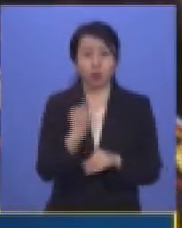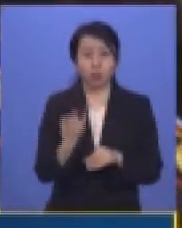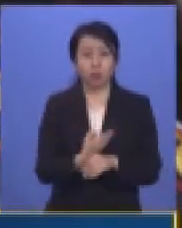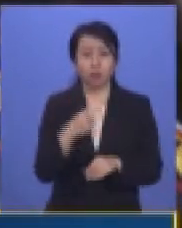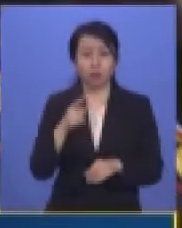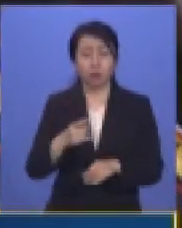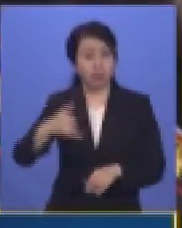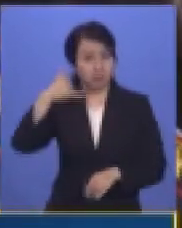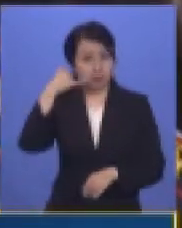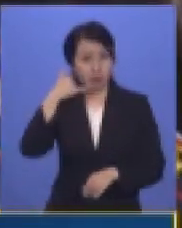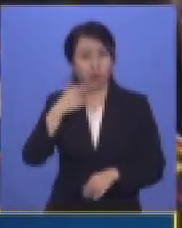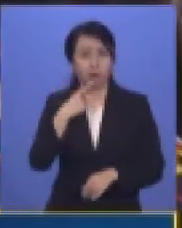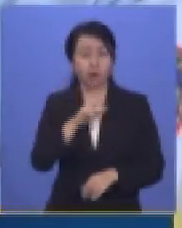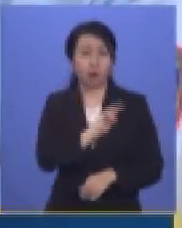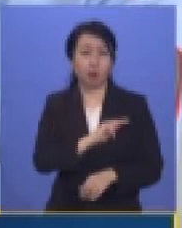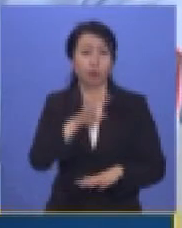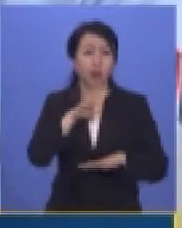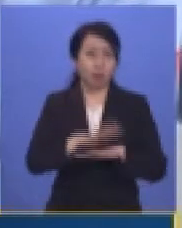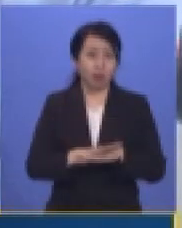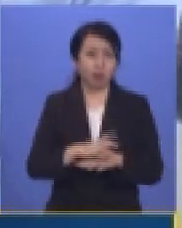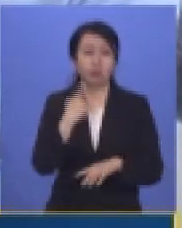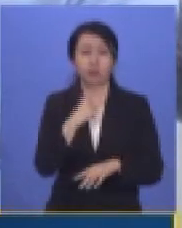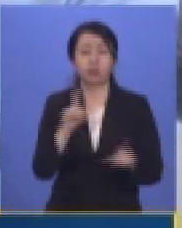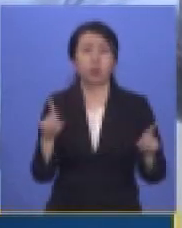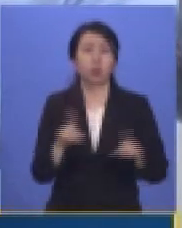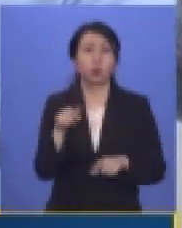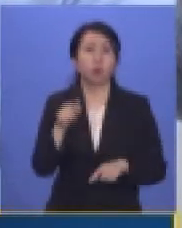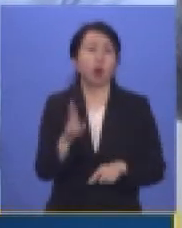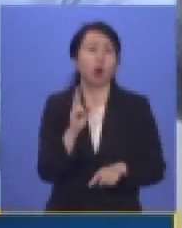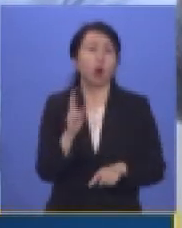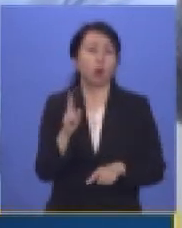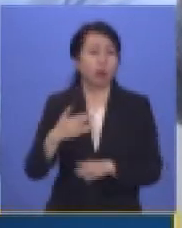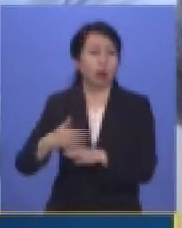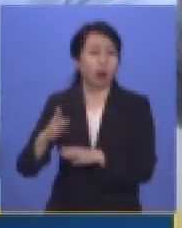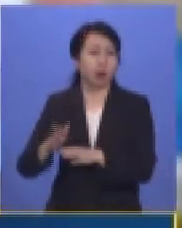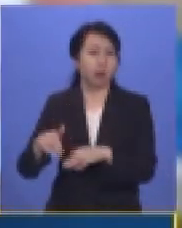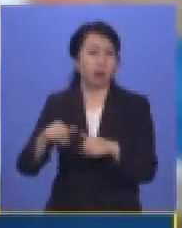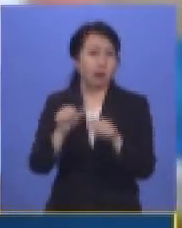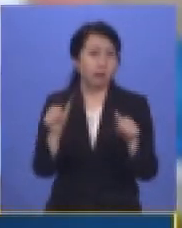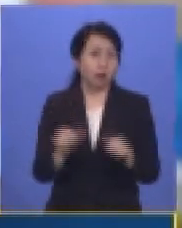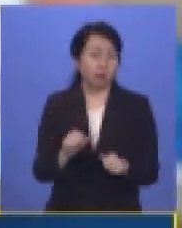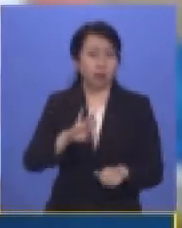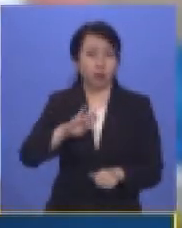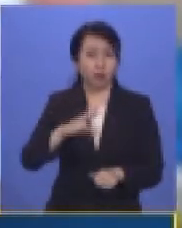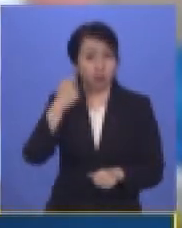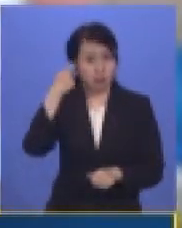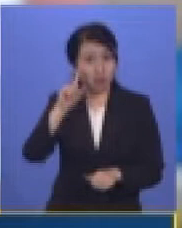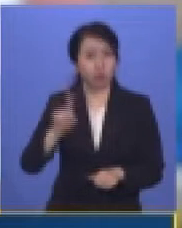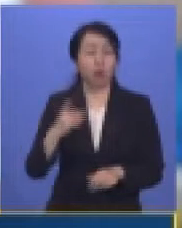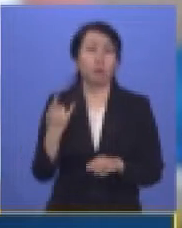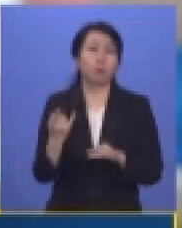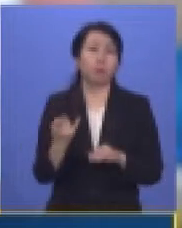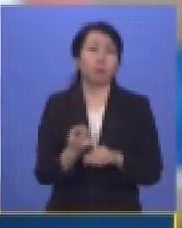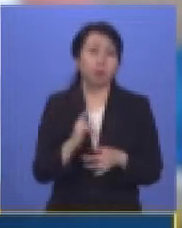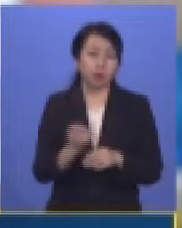уже звонили и представлялись работниками банка. Сказали, якобы на него кто-то оформляет кредит. Юрий знал, что так орудуют мошенники, и